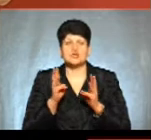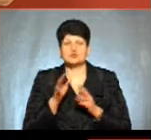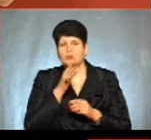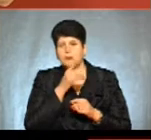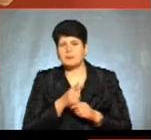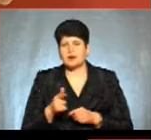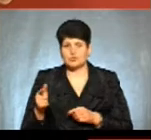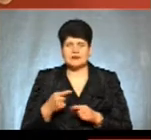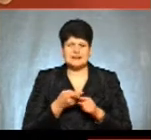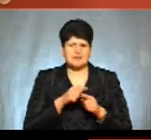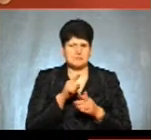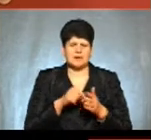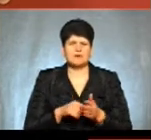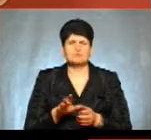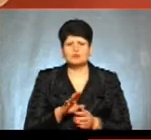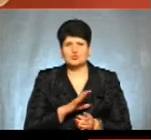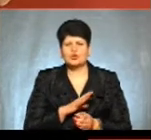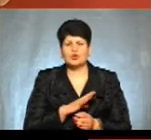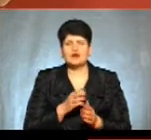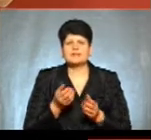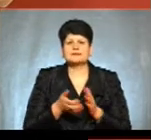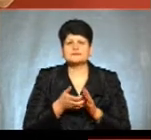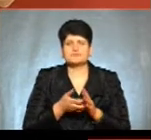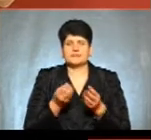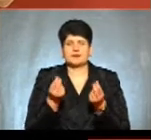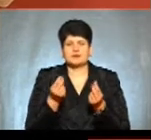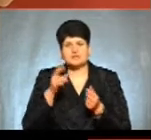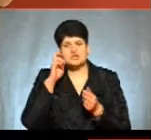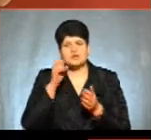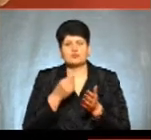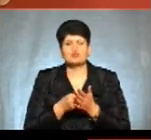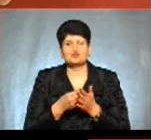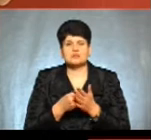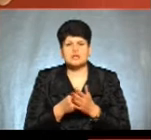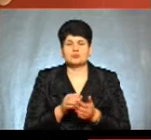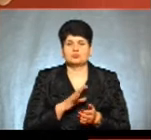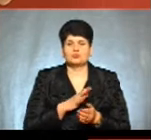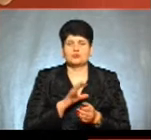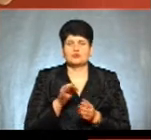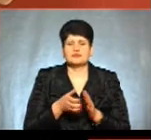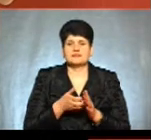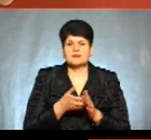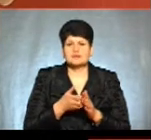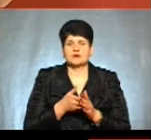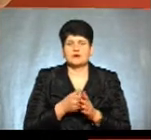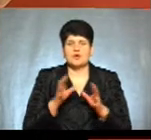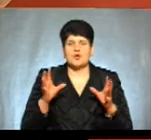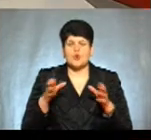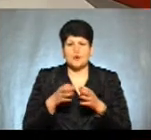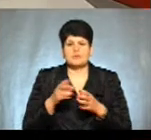проблемних питань було, зокрема, недофінансування з державного бюджету і йшлося про недостатнє охоплення